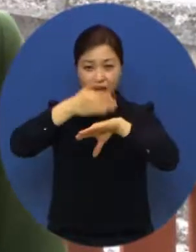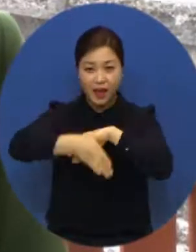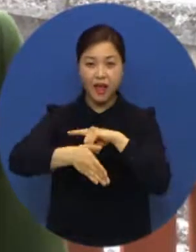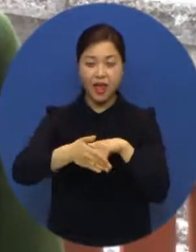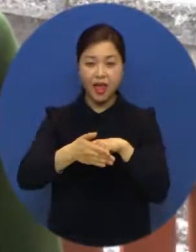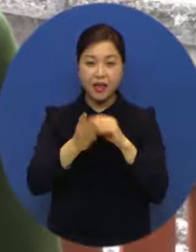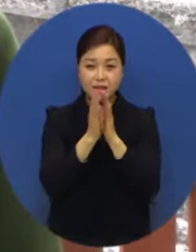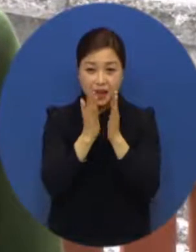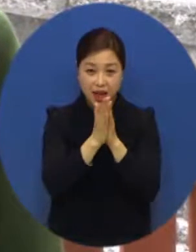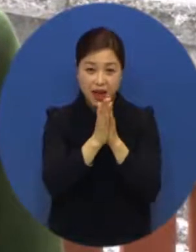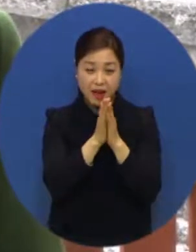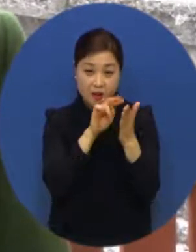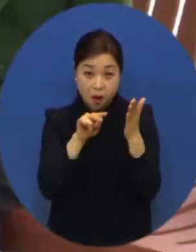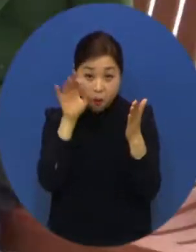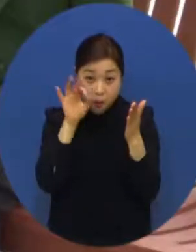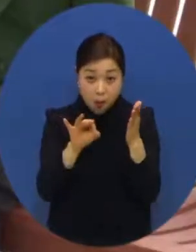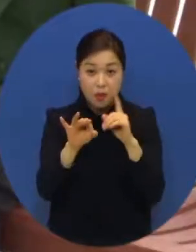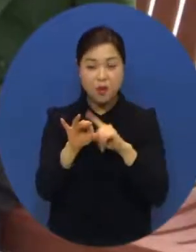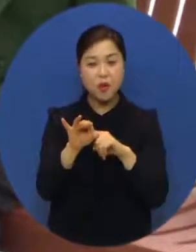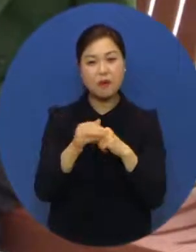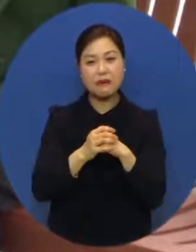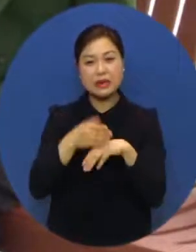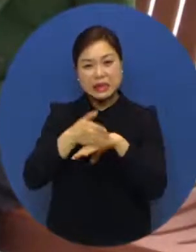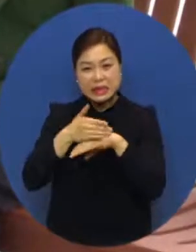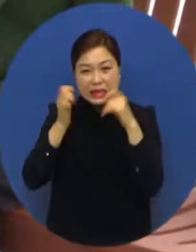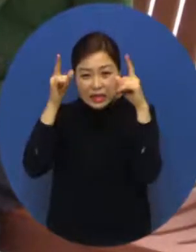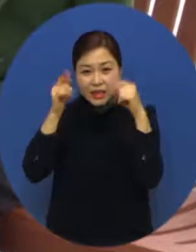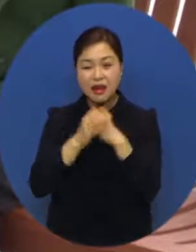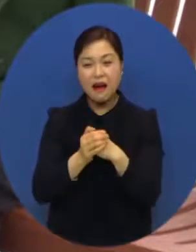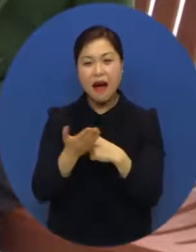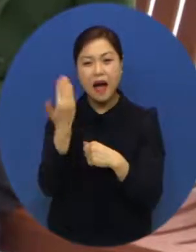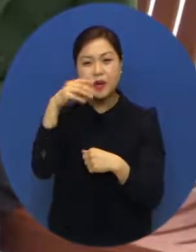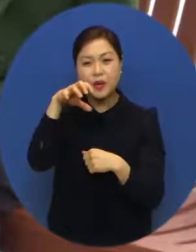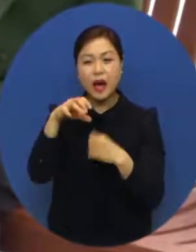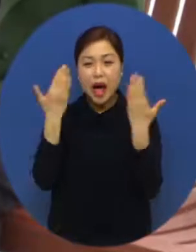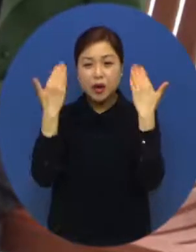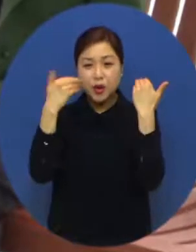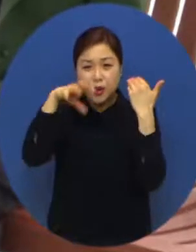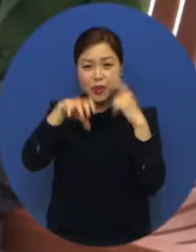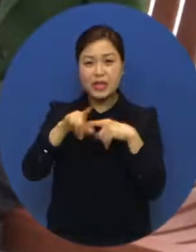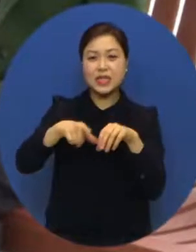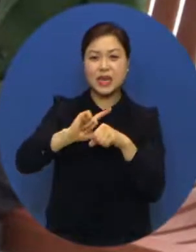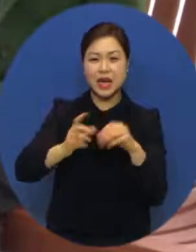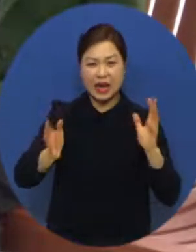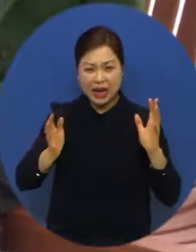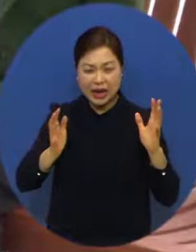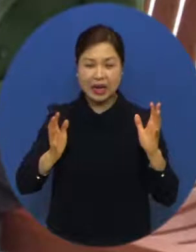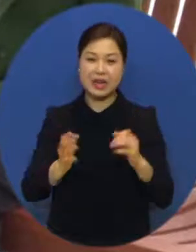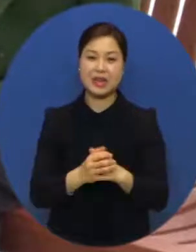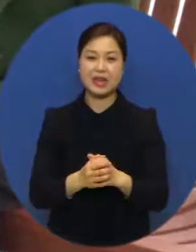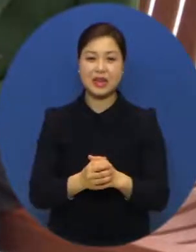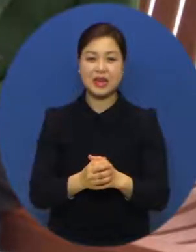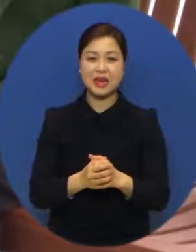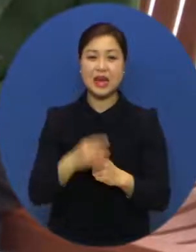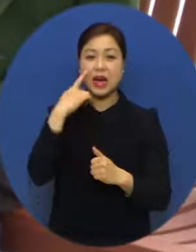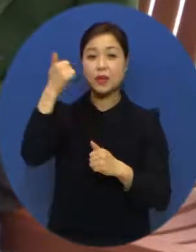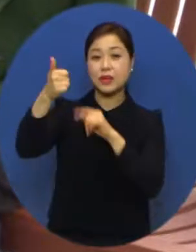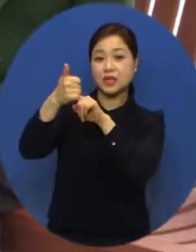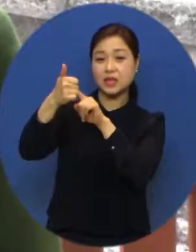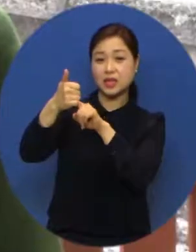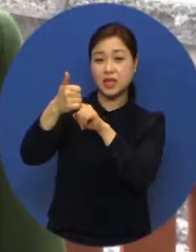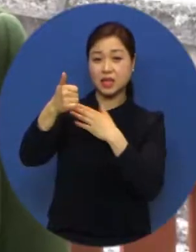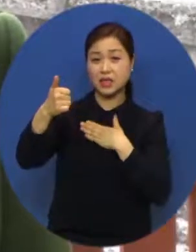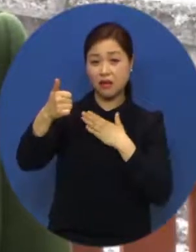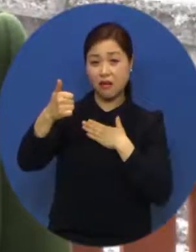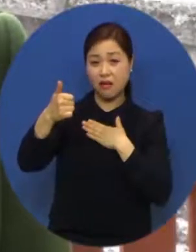소설책 보다가 늦게 일어나가지고는 학교에 늦었는데 아버지에게 아버지 저 학교 가서